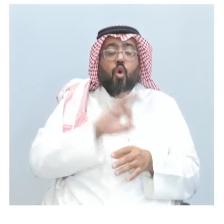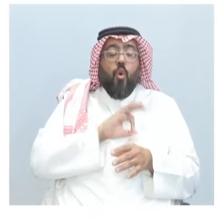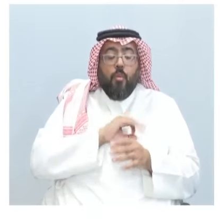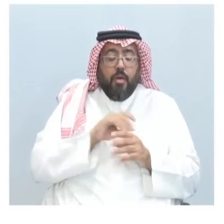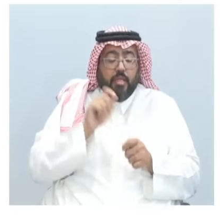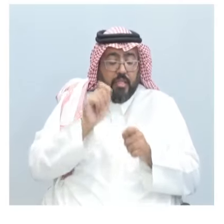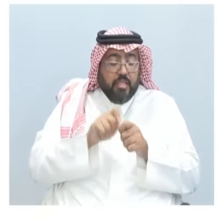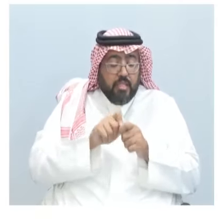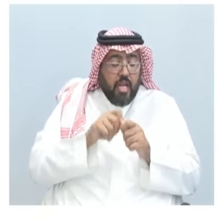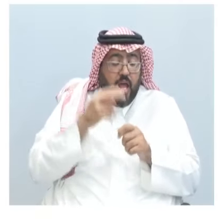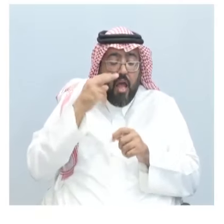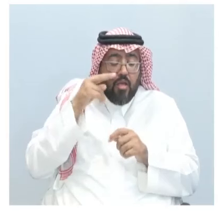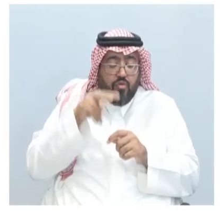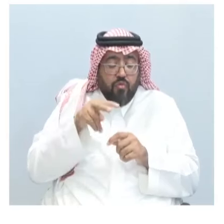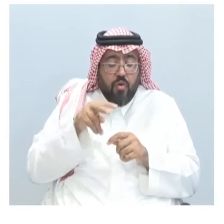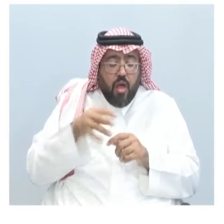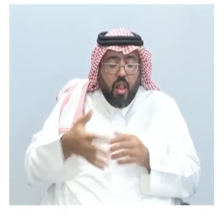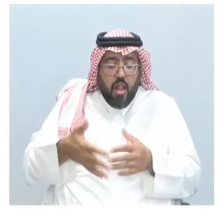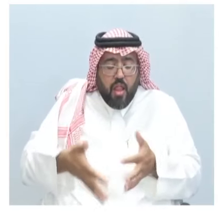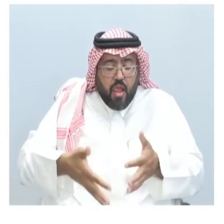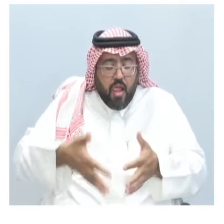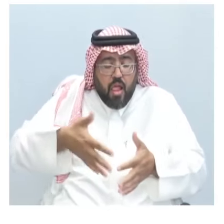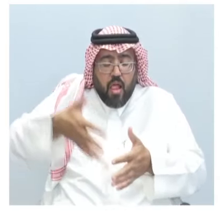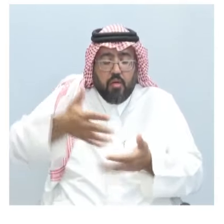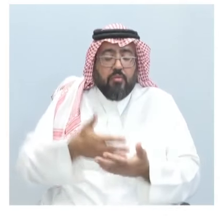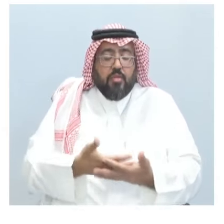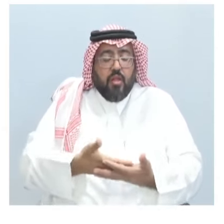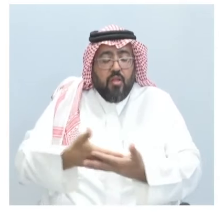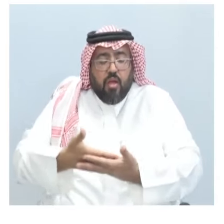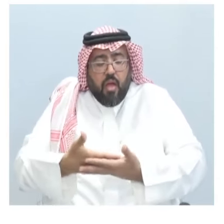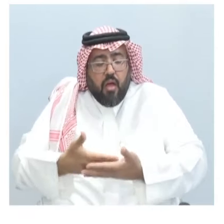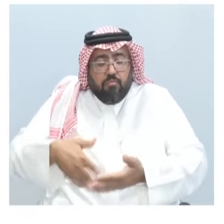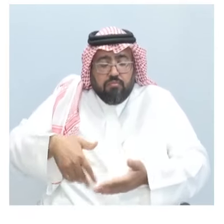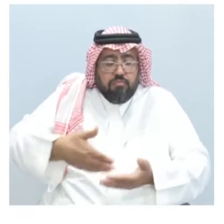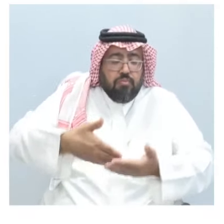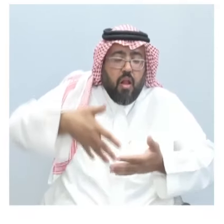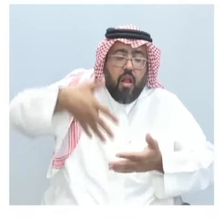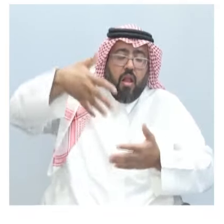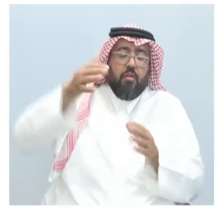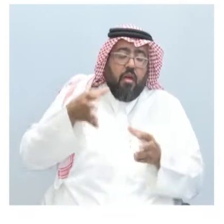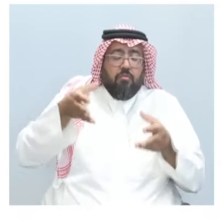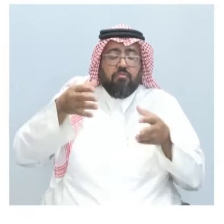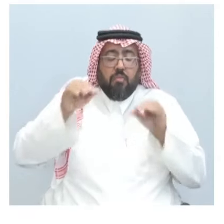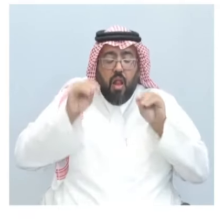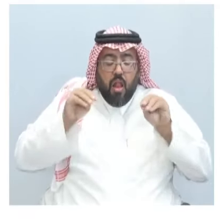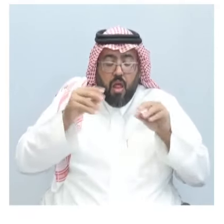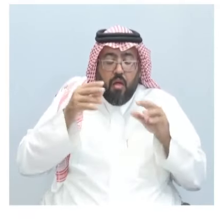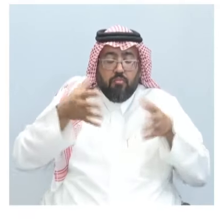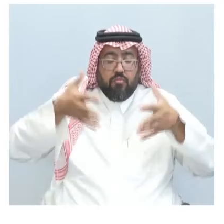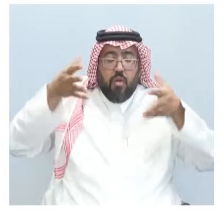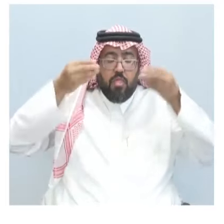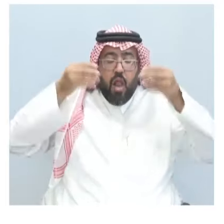ولتصنع على عيني ايضا هذه فضيله اي ولتربية